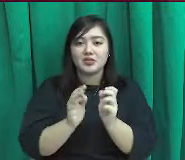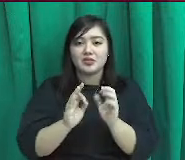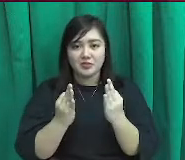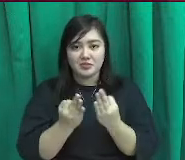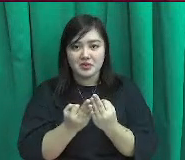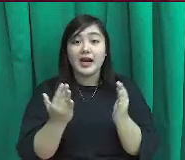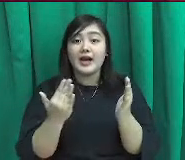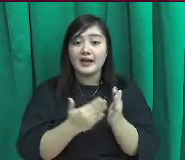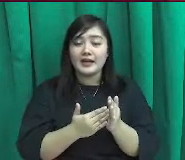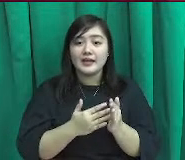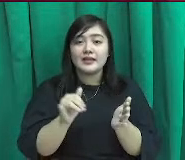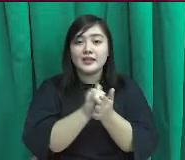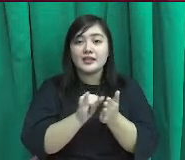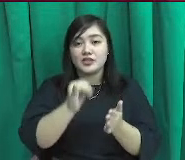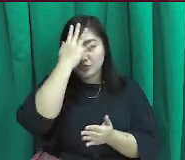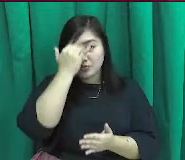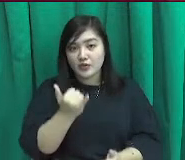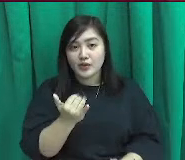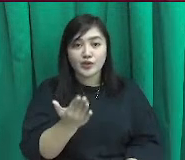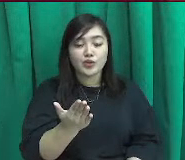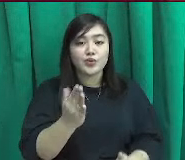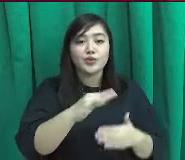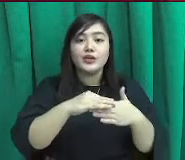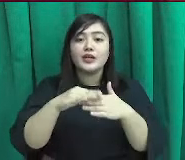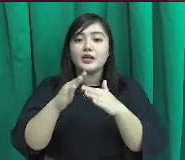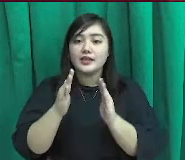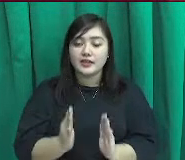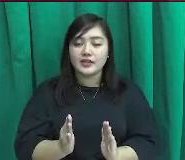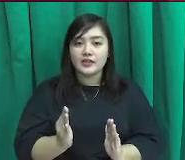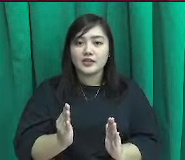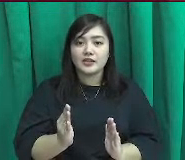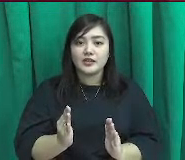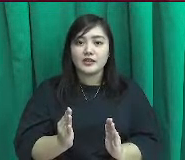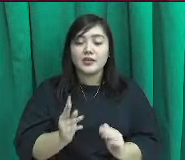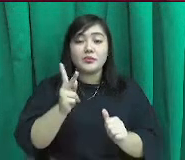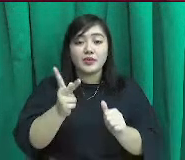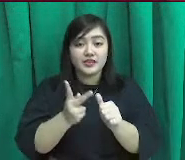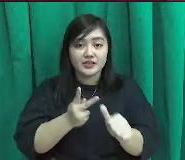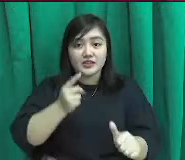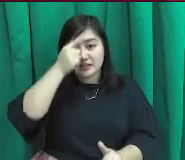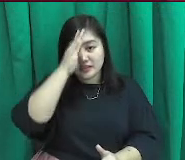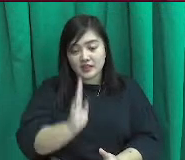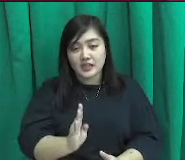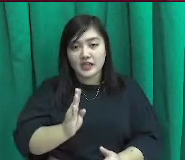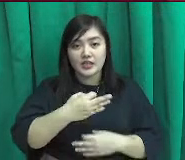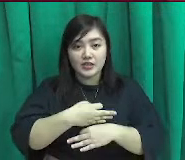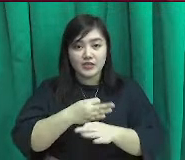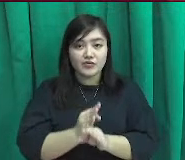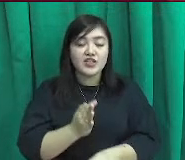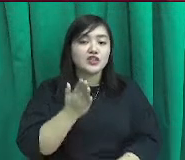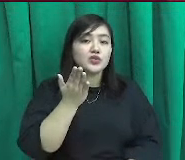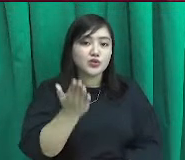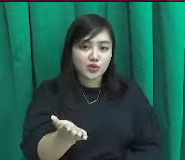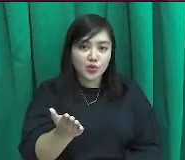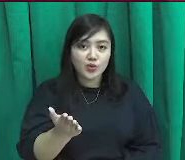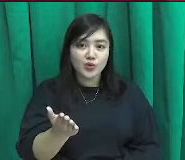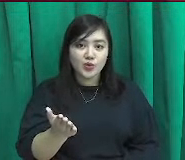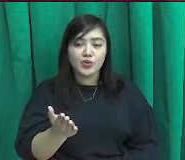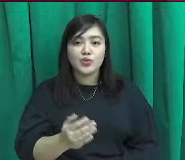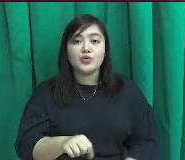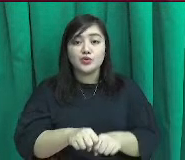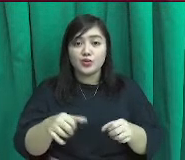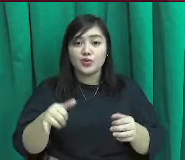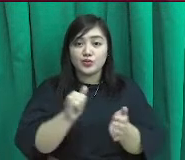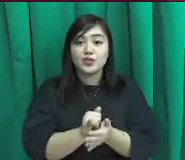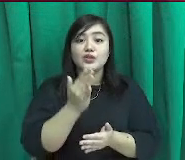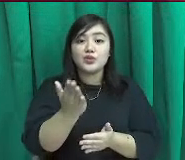unang inaayos ng Panginoon and then the next, pag naayos tayo ng Panginoon, pangungunahan natin yung maturity. Yeah. Hindi tayo pwede magpantay-pantay. Yan